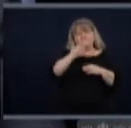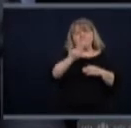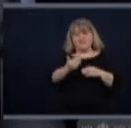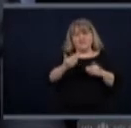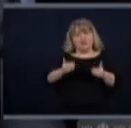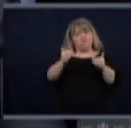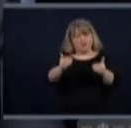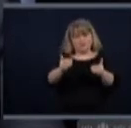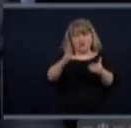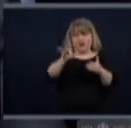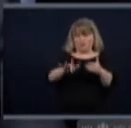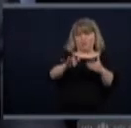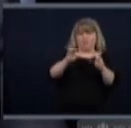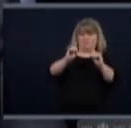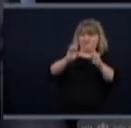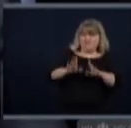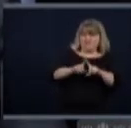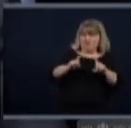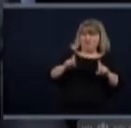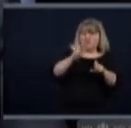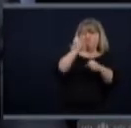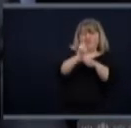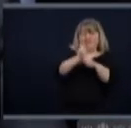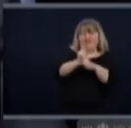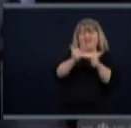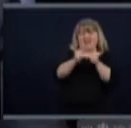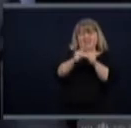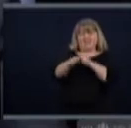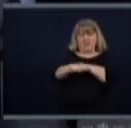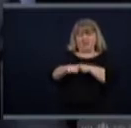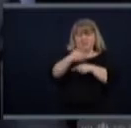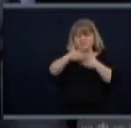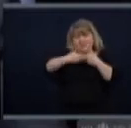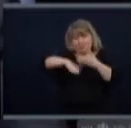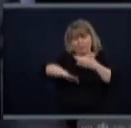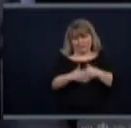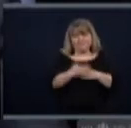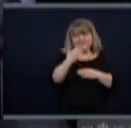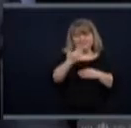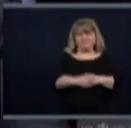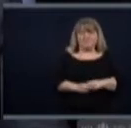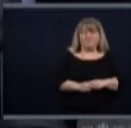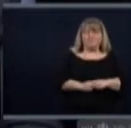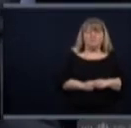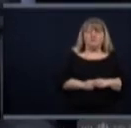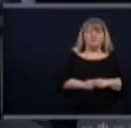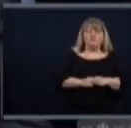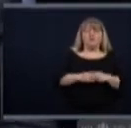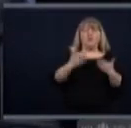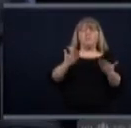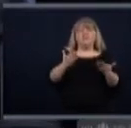que vous allez faire au cours des prochaines semaines avec nos enfants. Je termine en vous